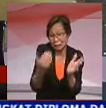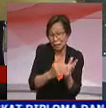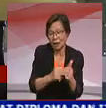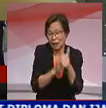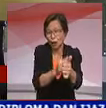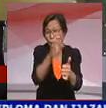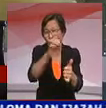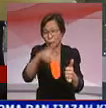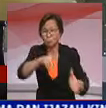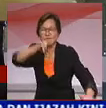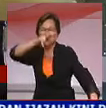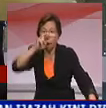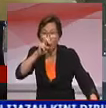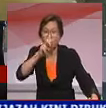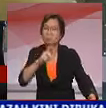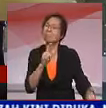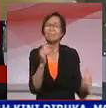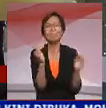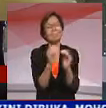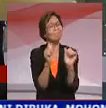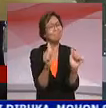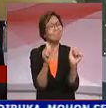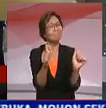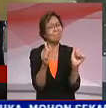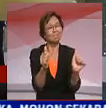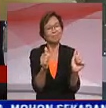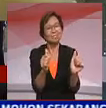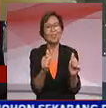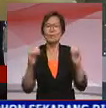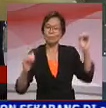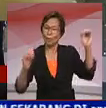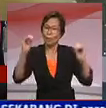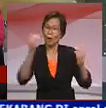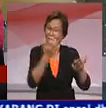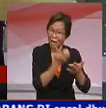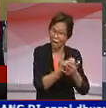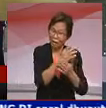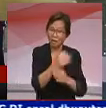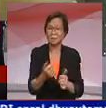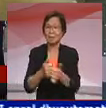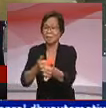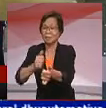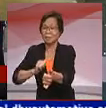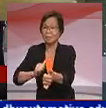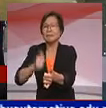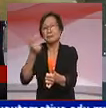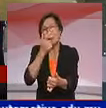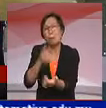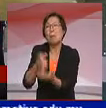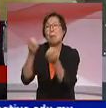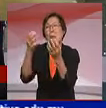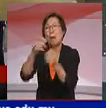pematuhan SOP yang ketat dilihat wajar dalam mengimbangi kesan ekonomi seterusnya mengelak lebih ramai lagi hilang